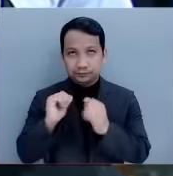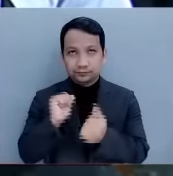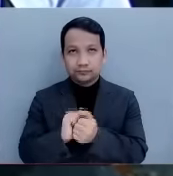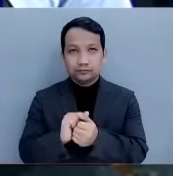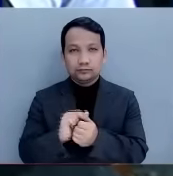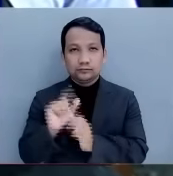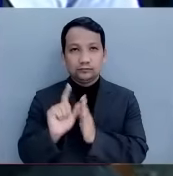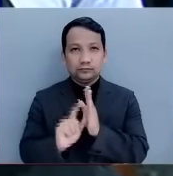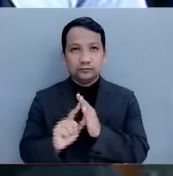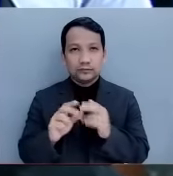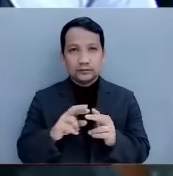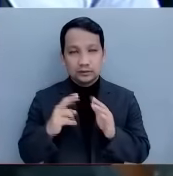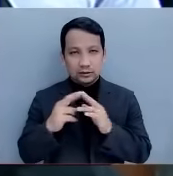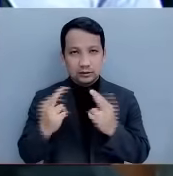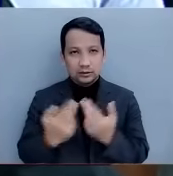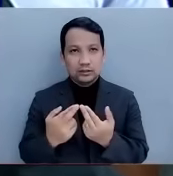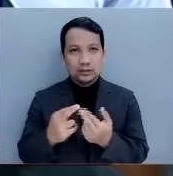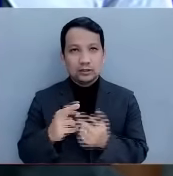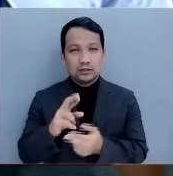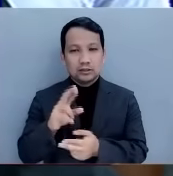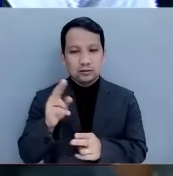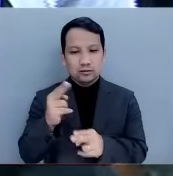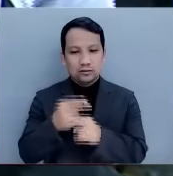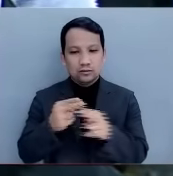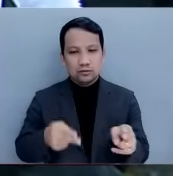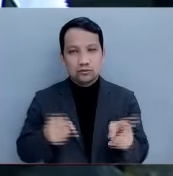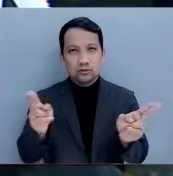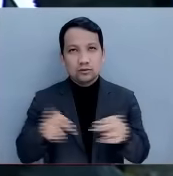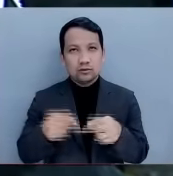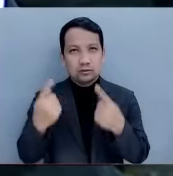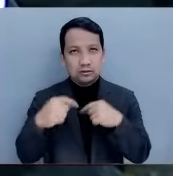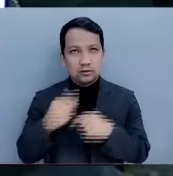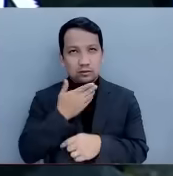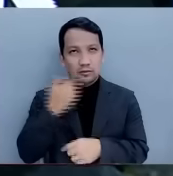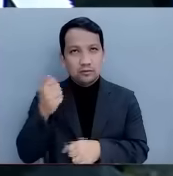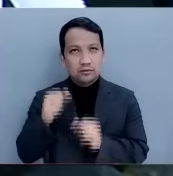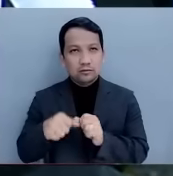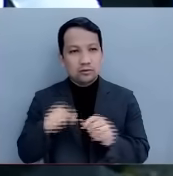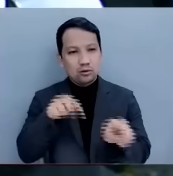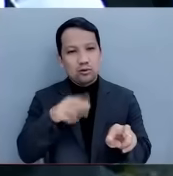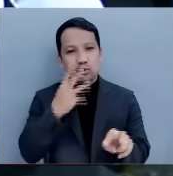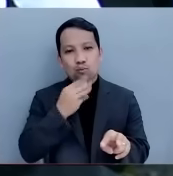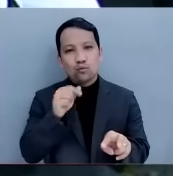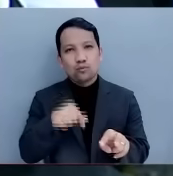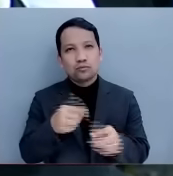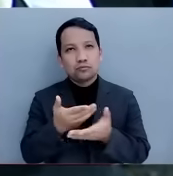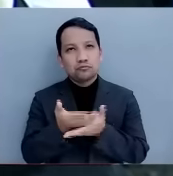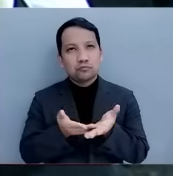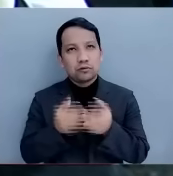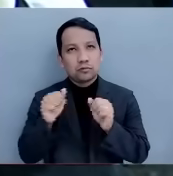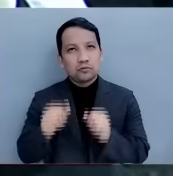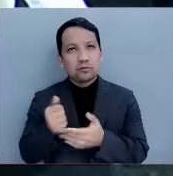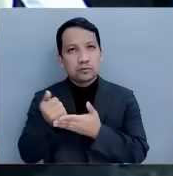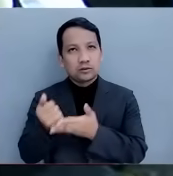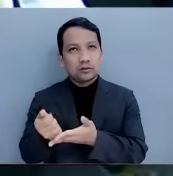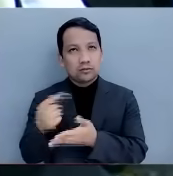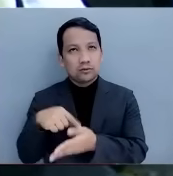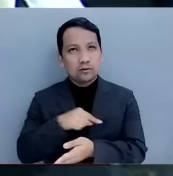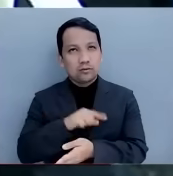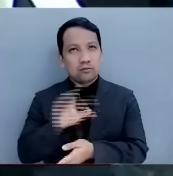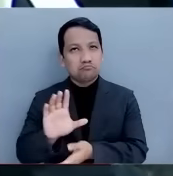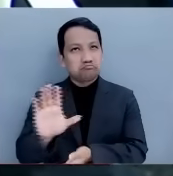legal representative in Kuwait, and we will try our very best to find out what else we can do, no? If